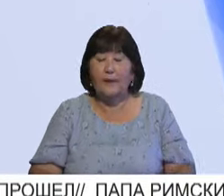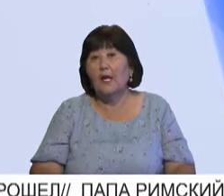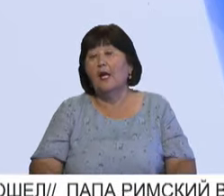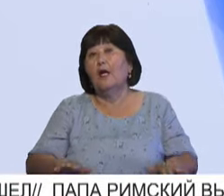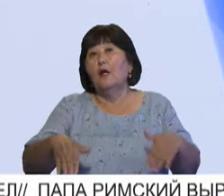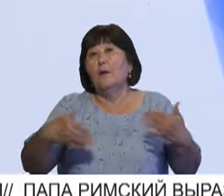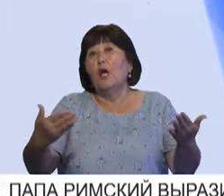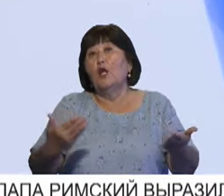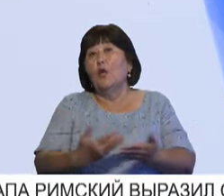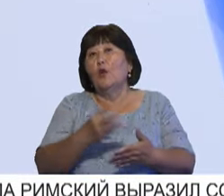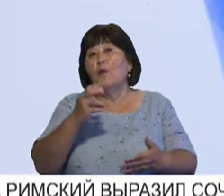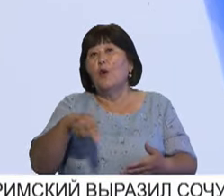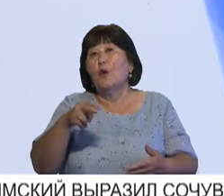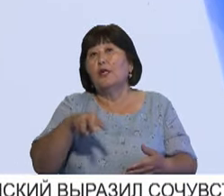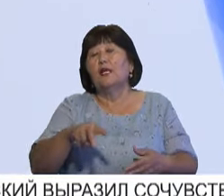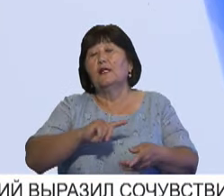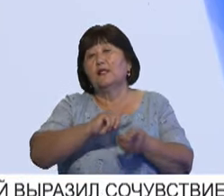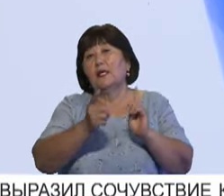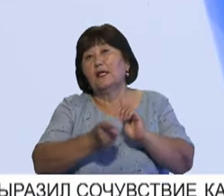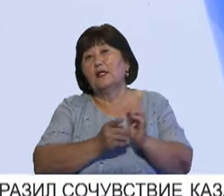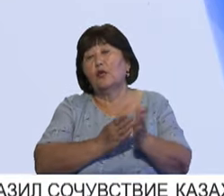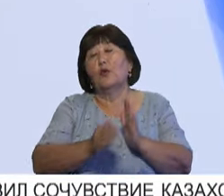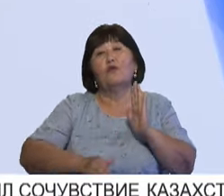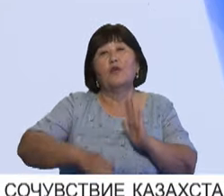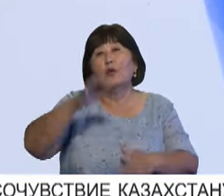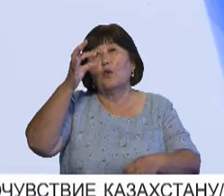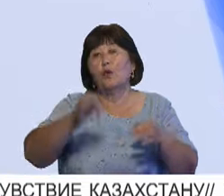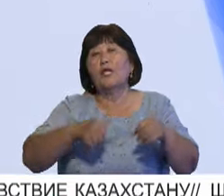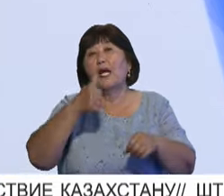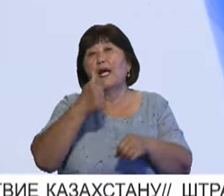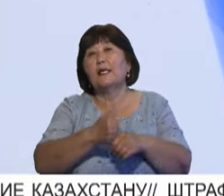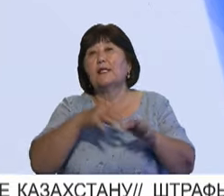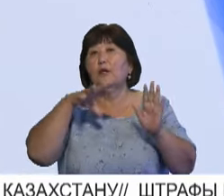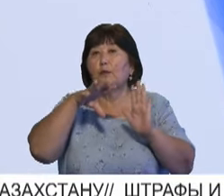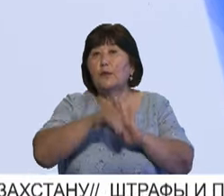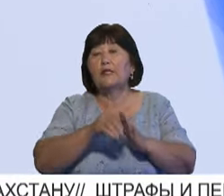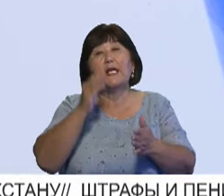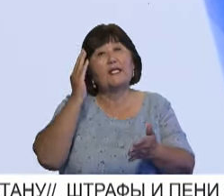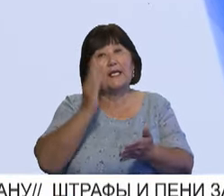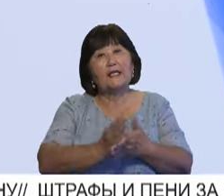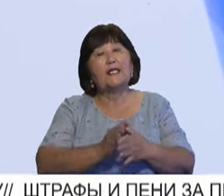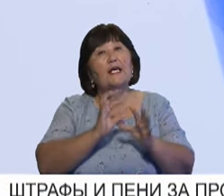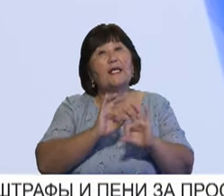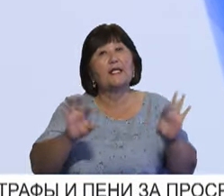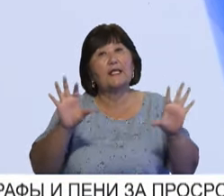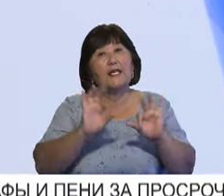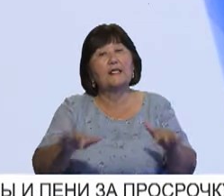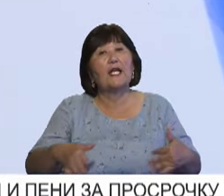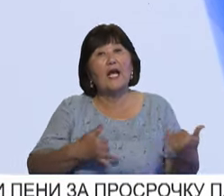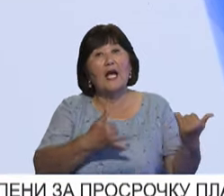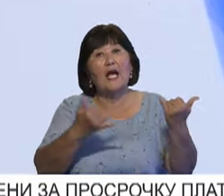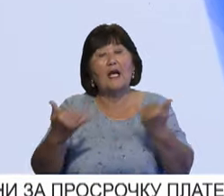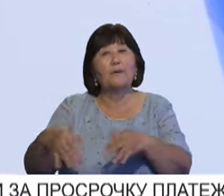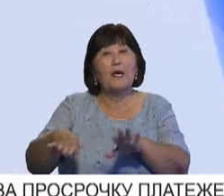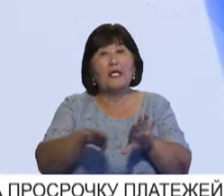предлагается новая модель согласно которой изменится роль Верховного суда основным предназначением которого станет разъяснение и обеспечение